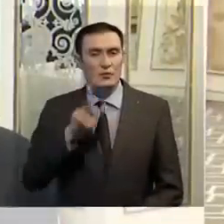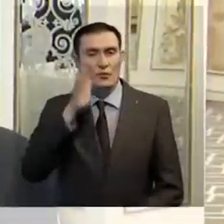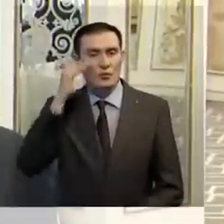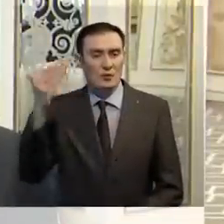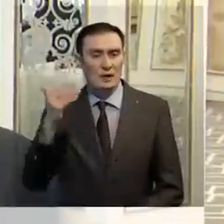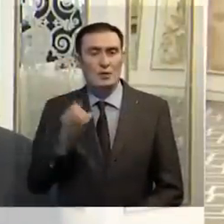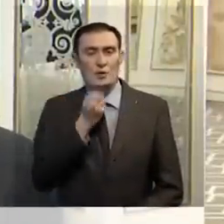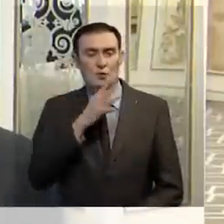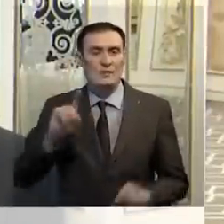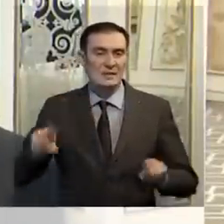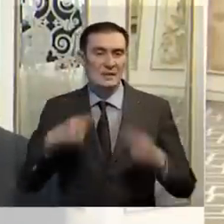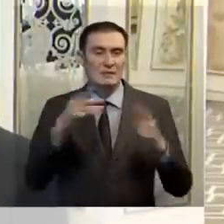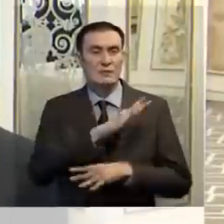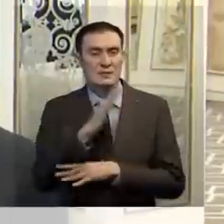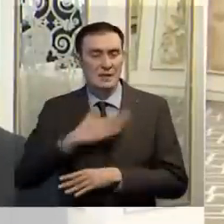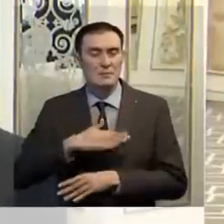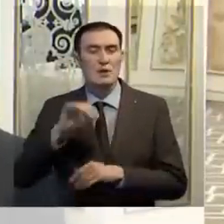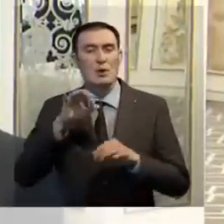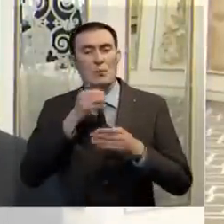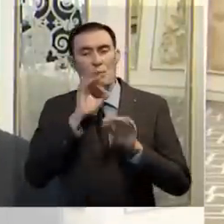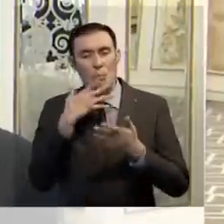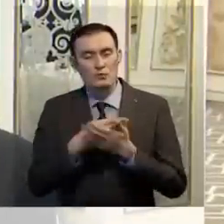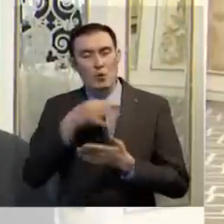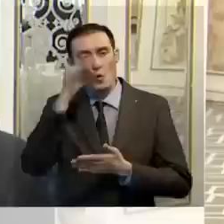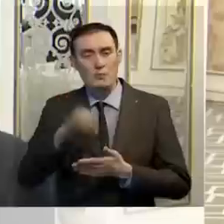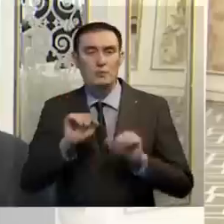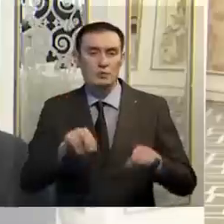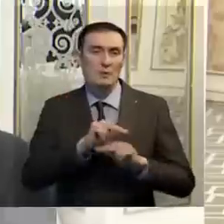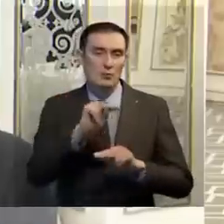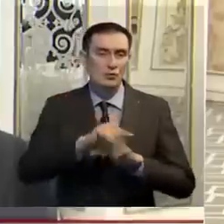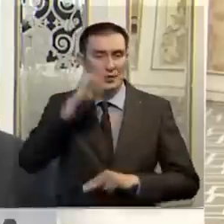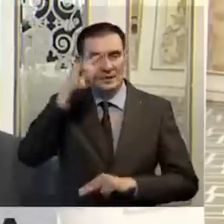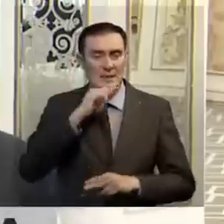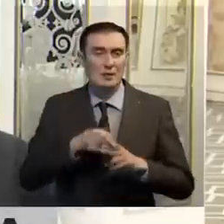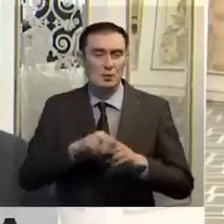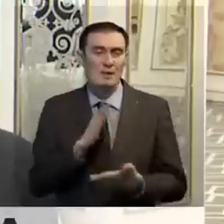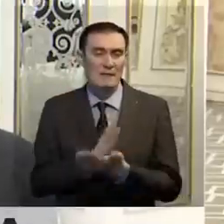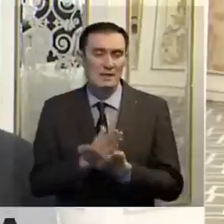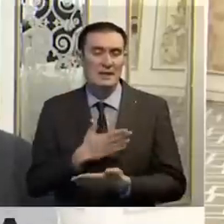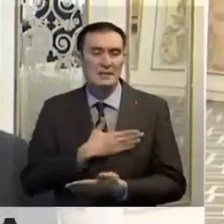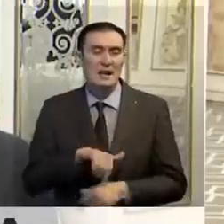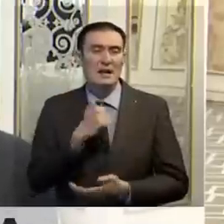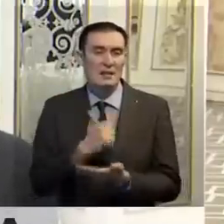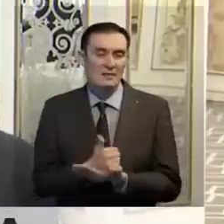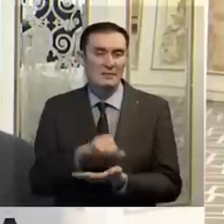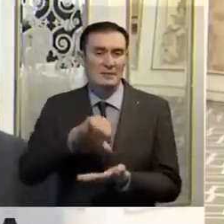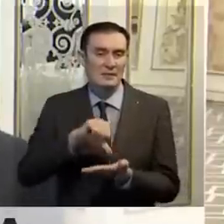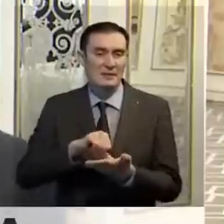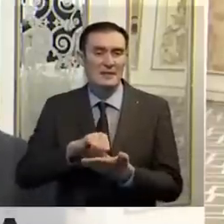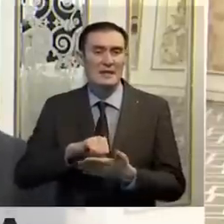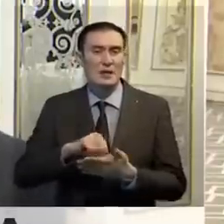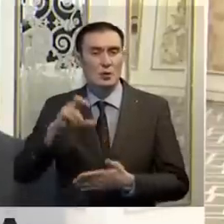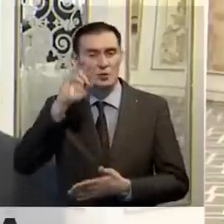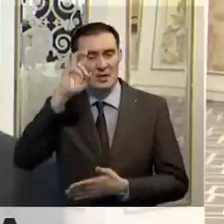успешно восстанавливают леса. И мы готовы поделиться своим опытом с Казахстаном, который является для нас одним из главных представителей среди